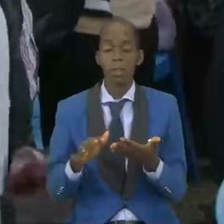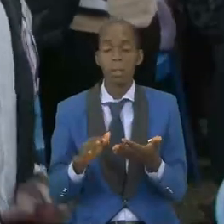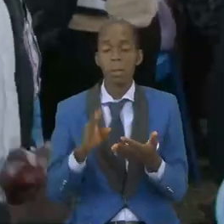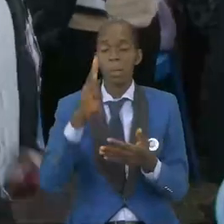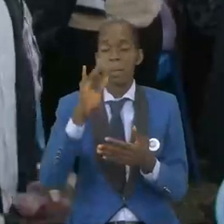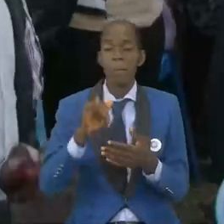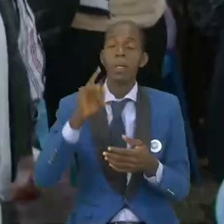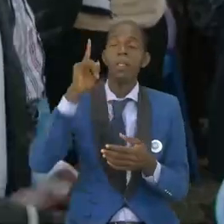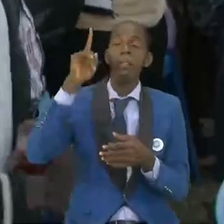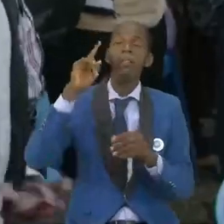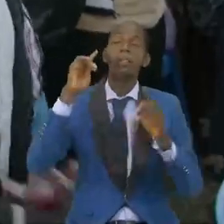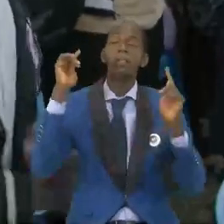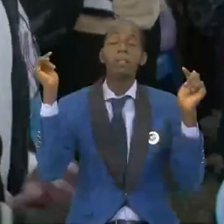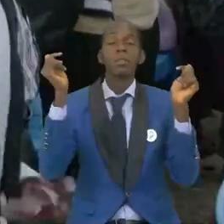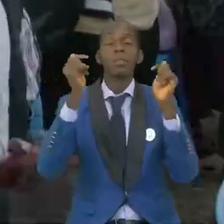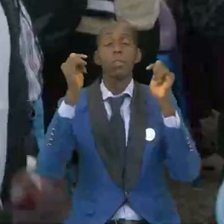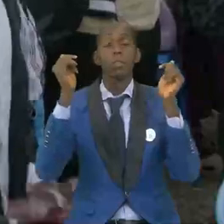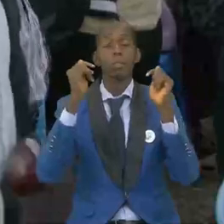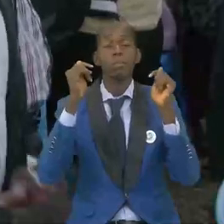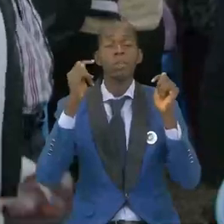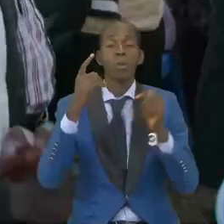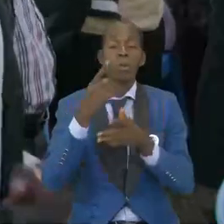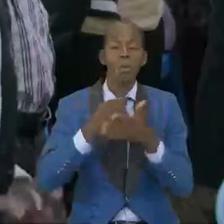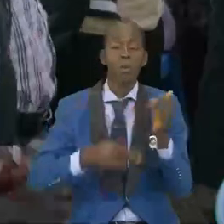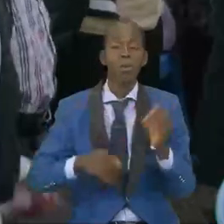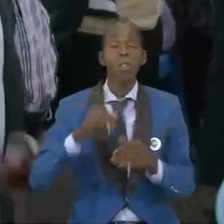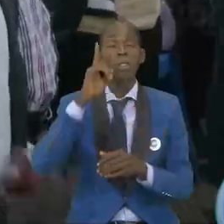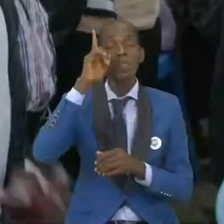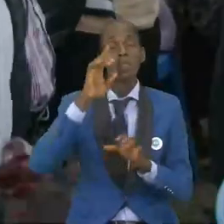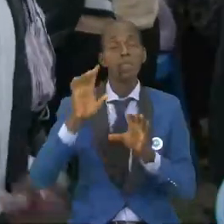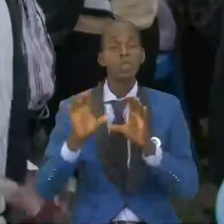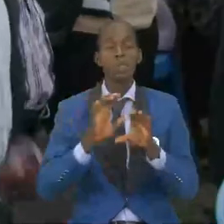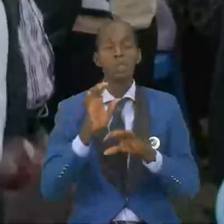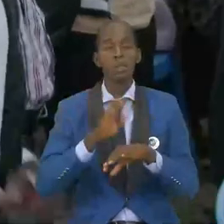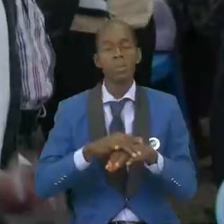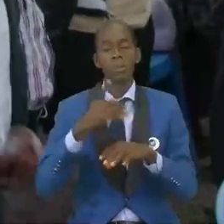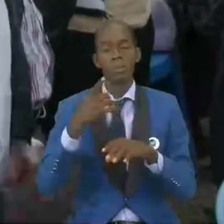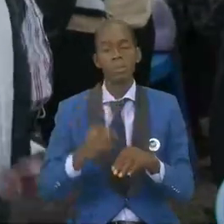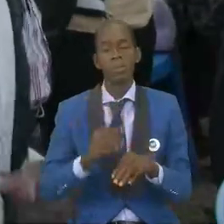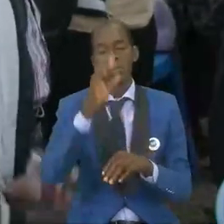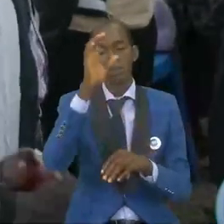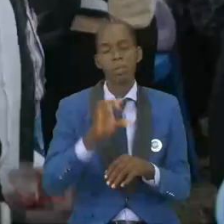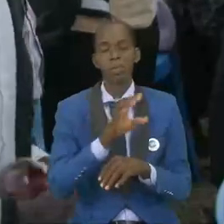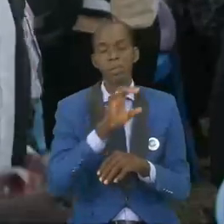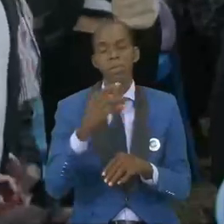Par son triomphe, ce qu'il a fait sur la croix du calvaire.